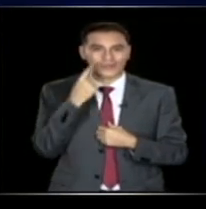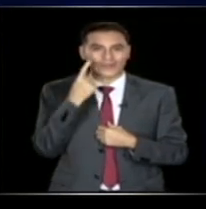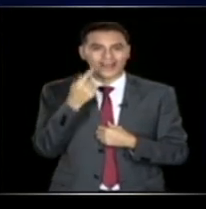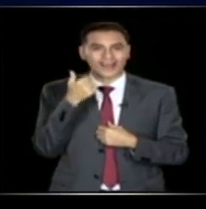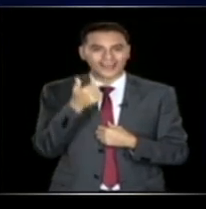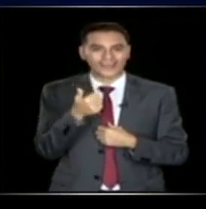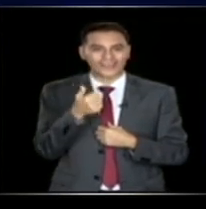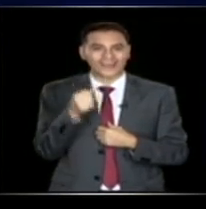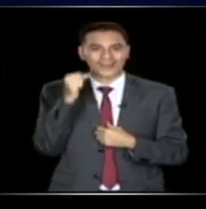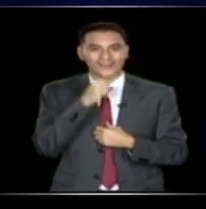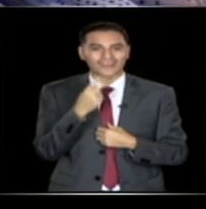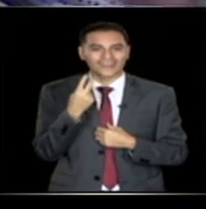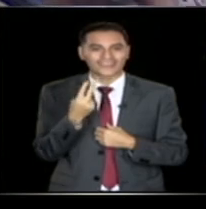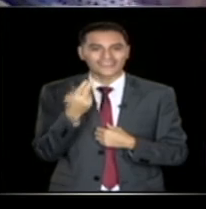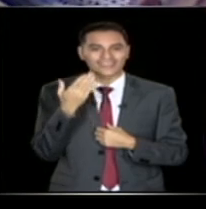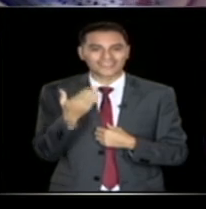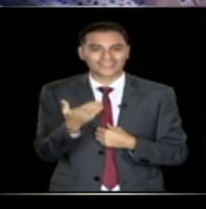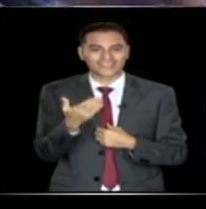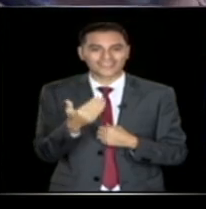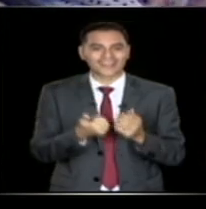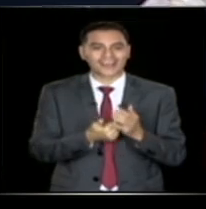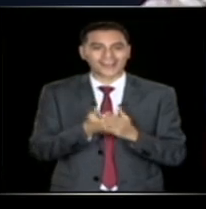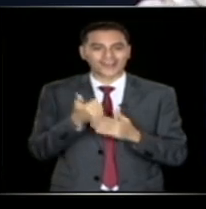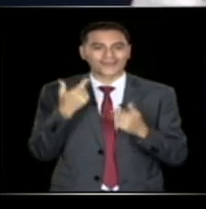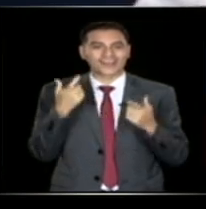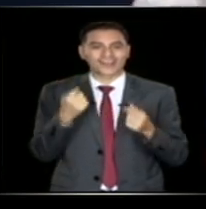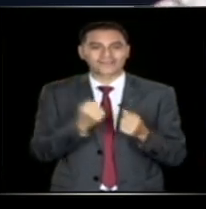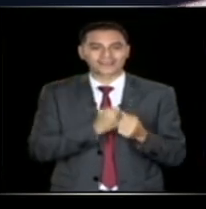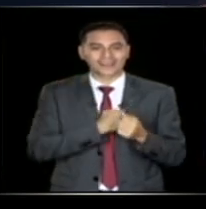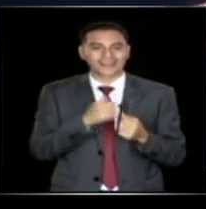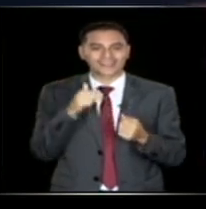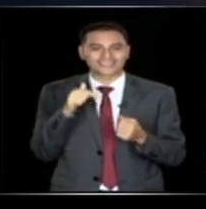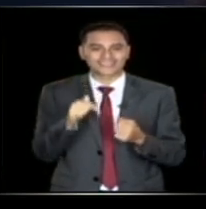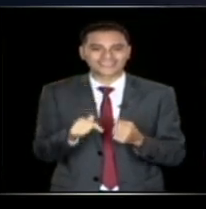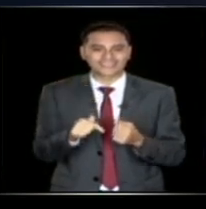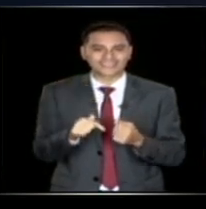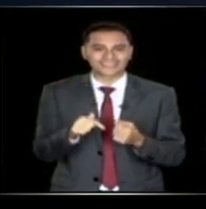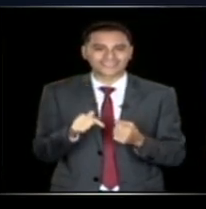جنبة حلوة بجنبتين حلوة يا بلدي.